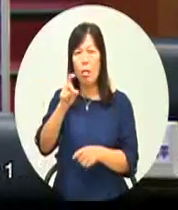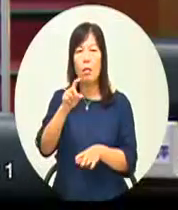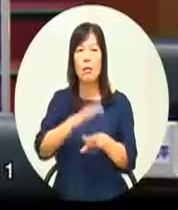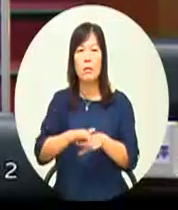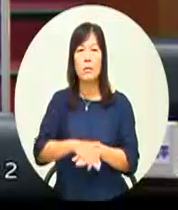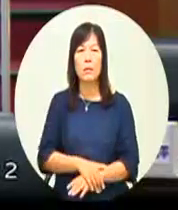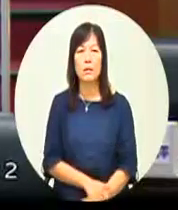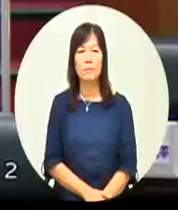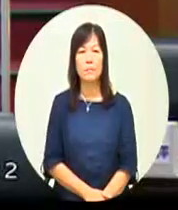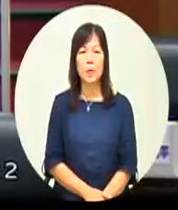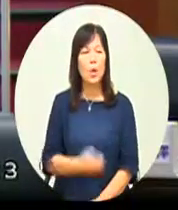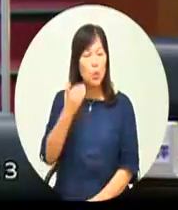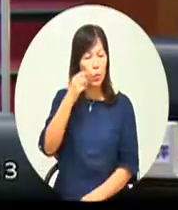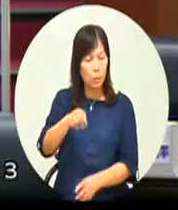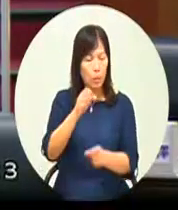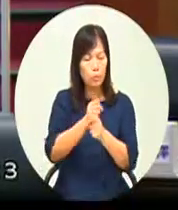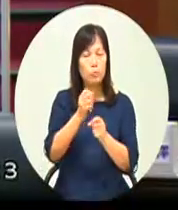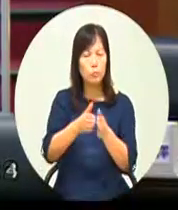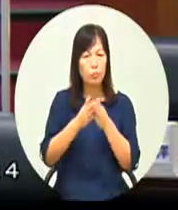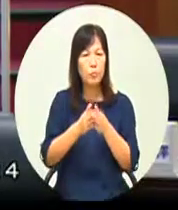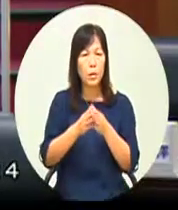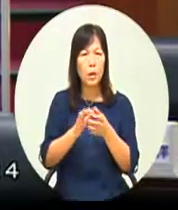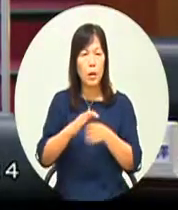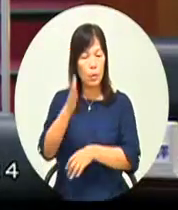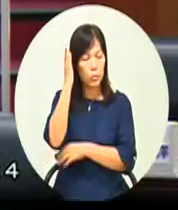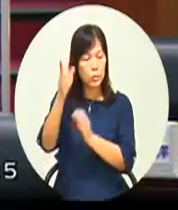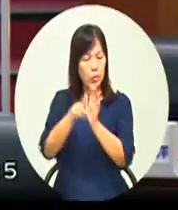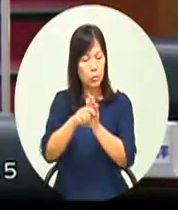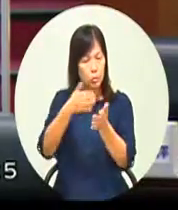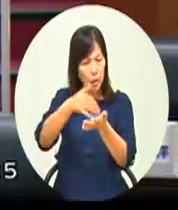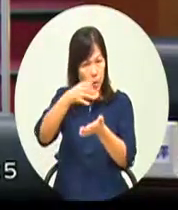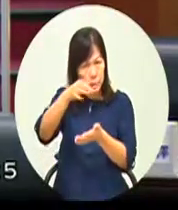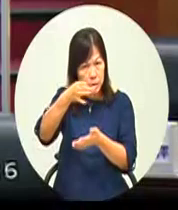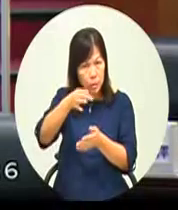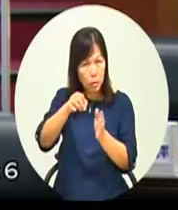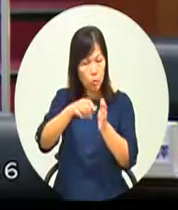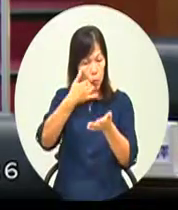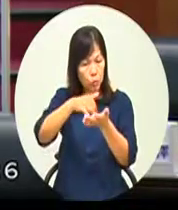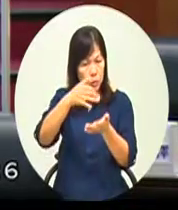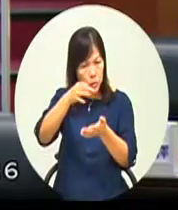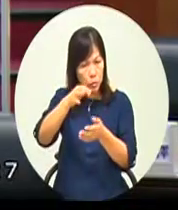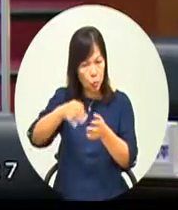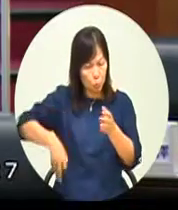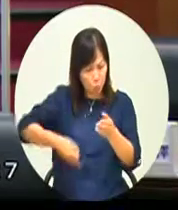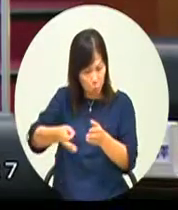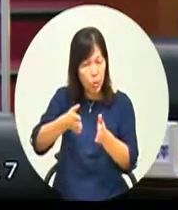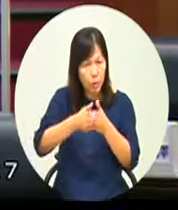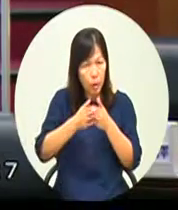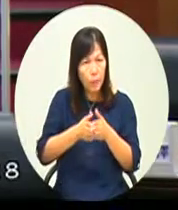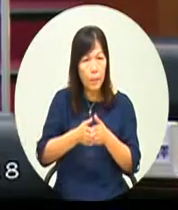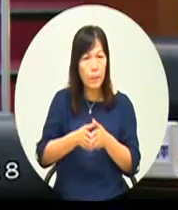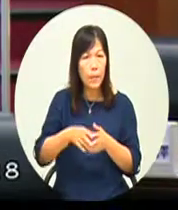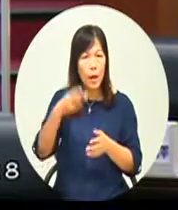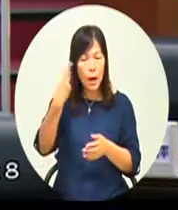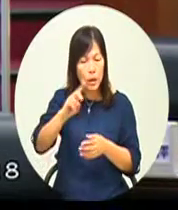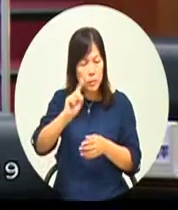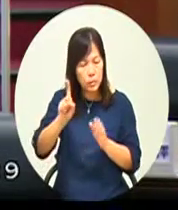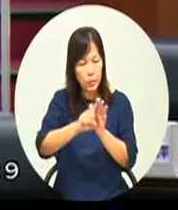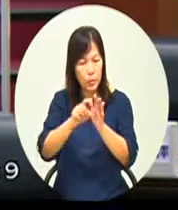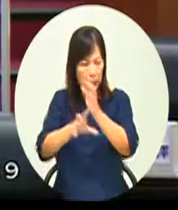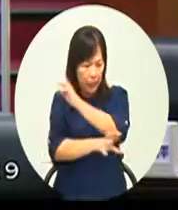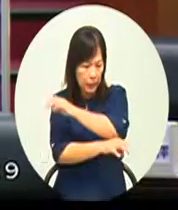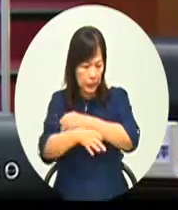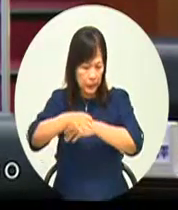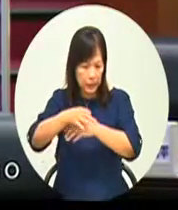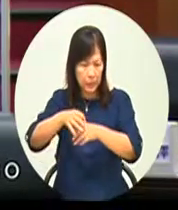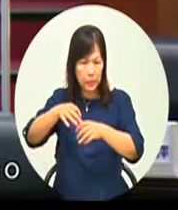如果要做这样的一个事，我们的政府预算有没有要做预算的支出，或者是从什么什么基金来做补